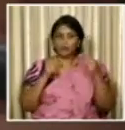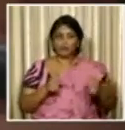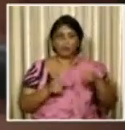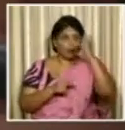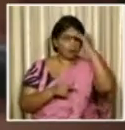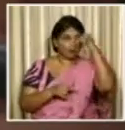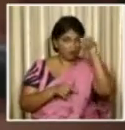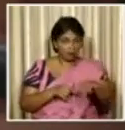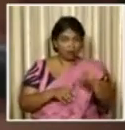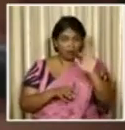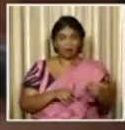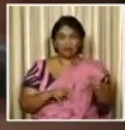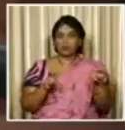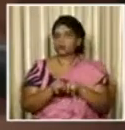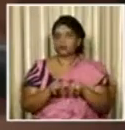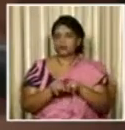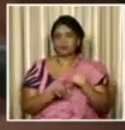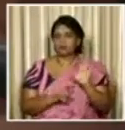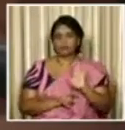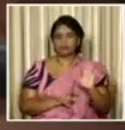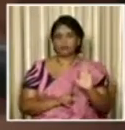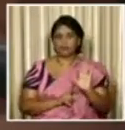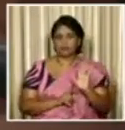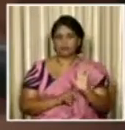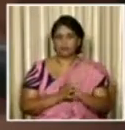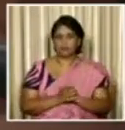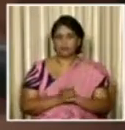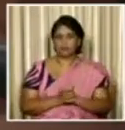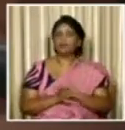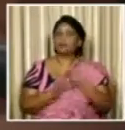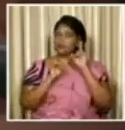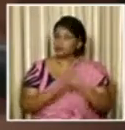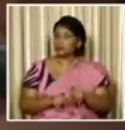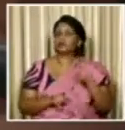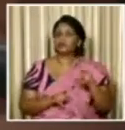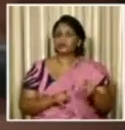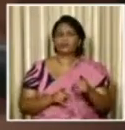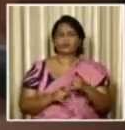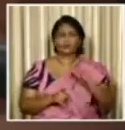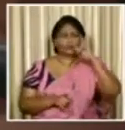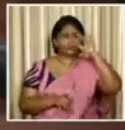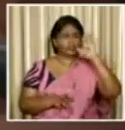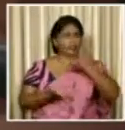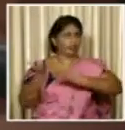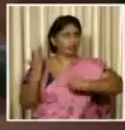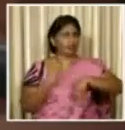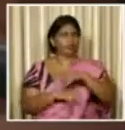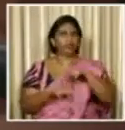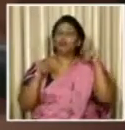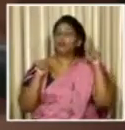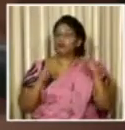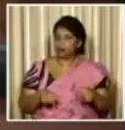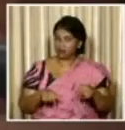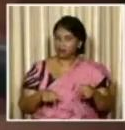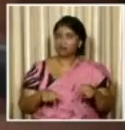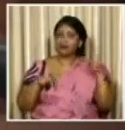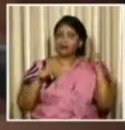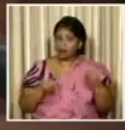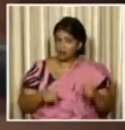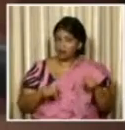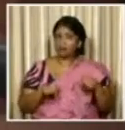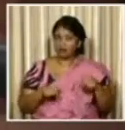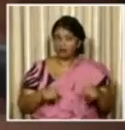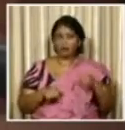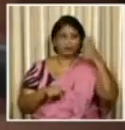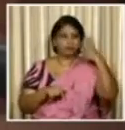කියලා ඉඳී කියලා නෙවෙයි. බිහි වෙයි කියලා නෙවෙයි. ඒ නිසා මේක විකාරයක් වෙන්න පටන් ගත්තා. අද මේ